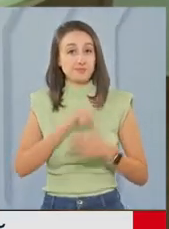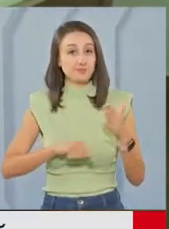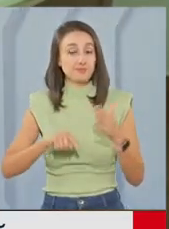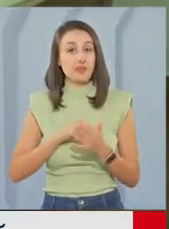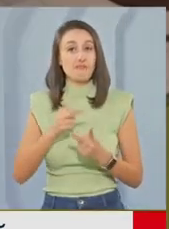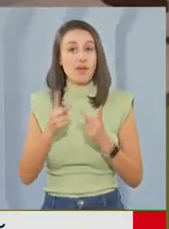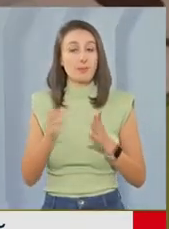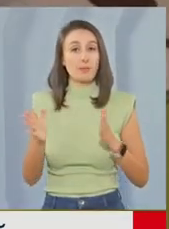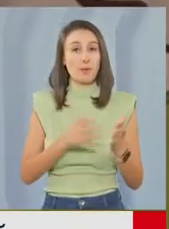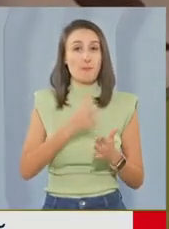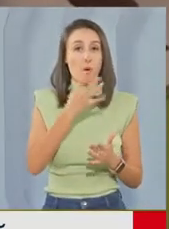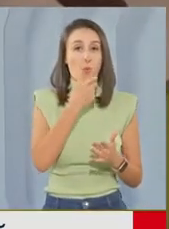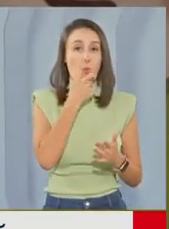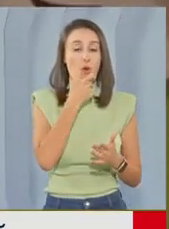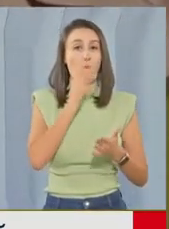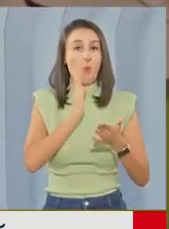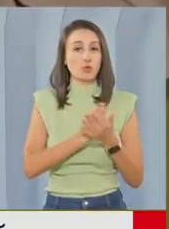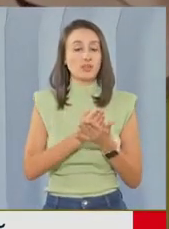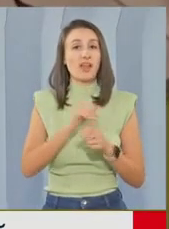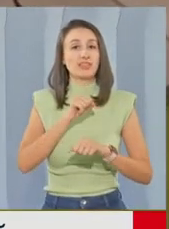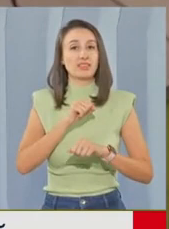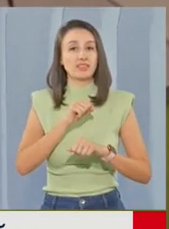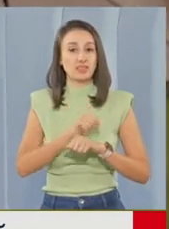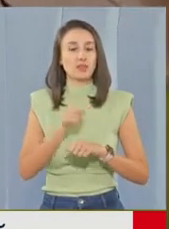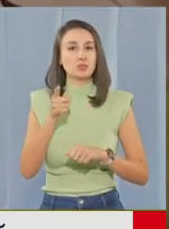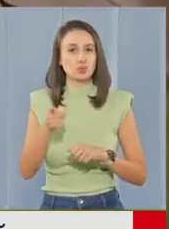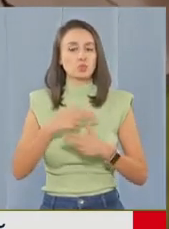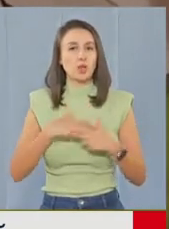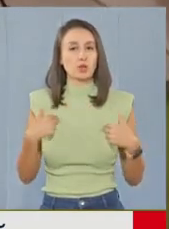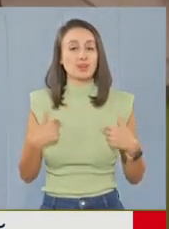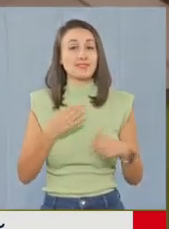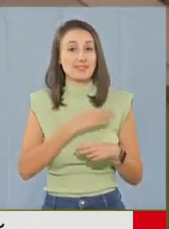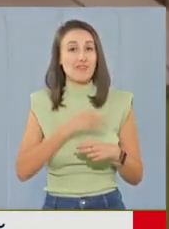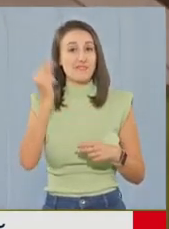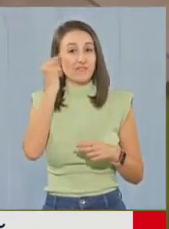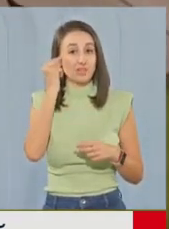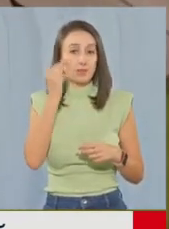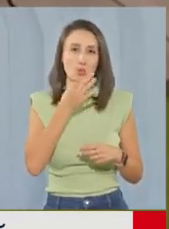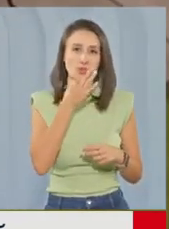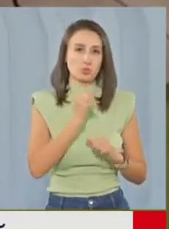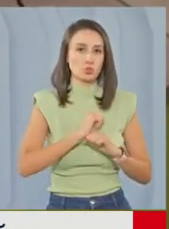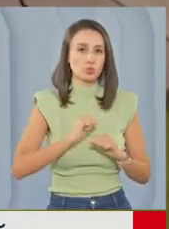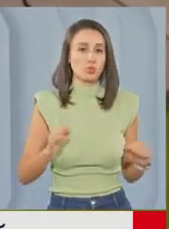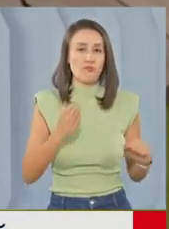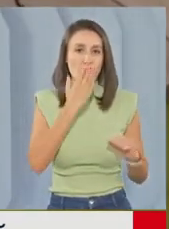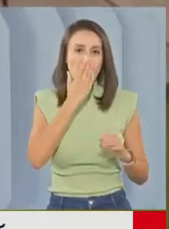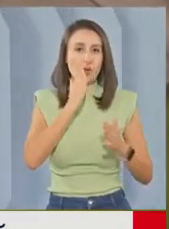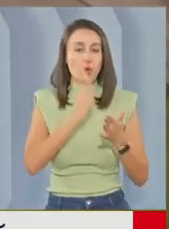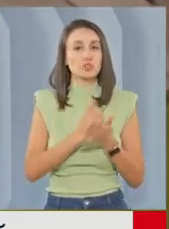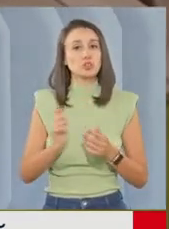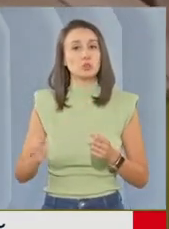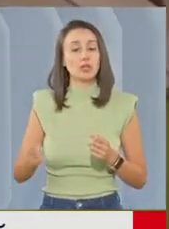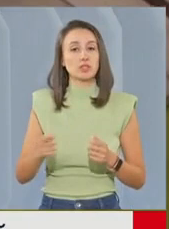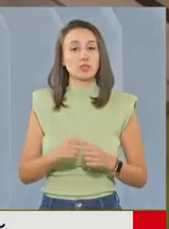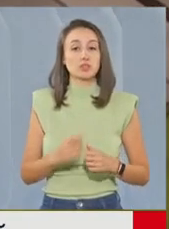valabile pe o perioadă de patru ani de la hotărârea definitivă însă sindicatele din învățământ au reacționat dur față de hotărârea